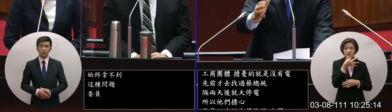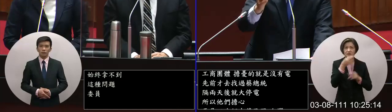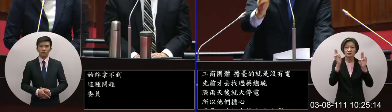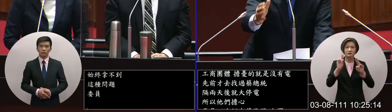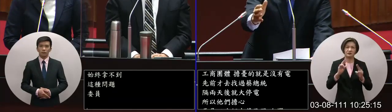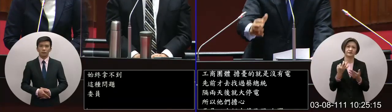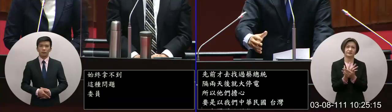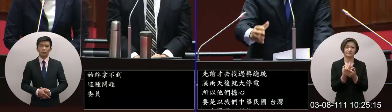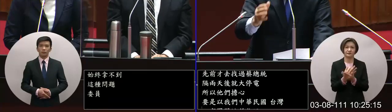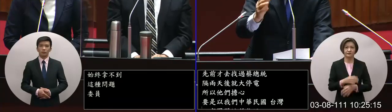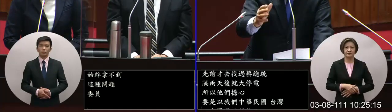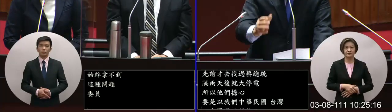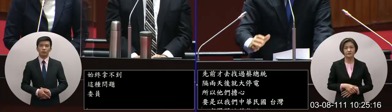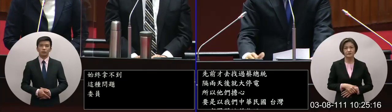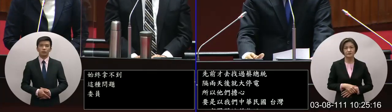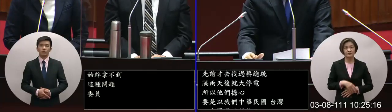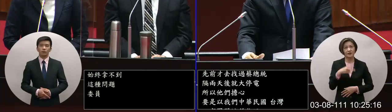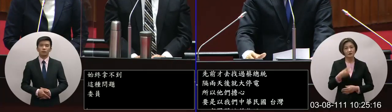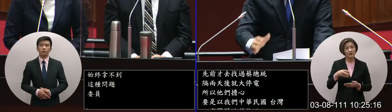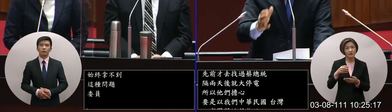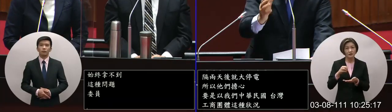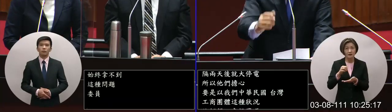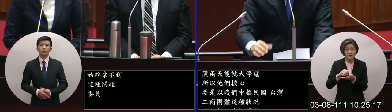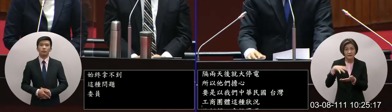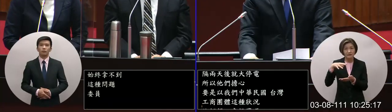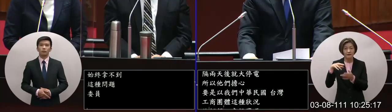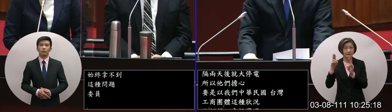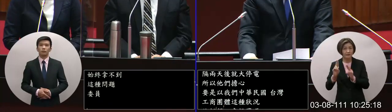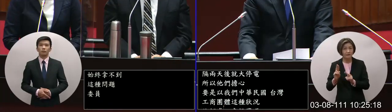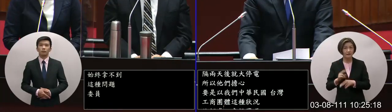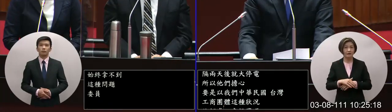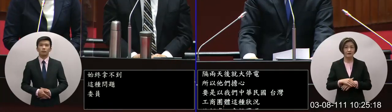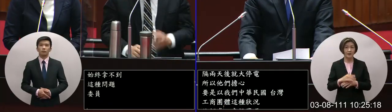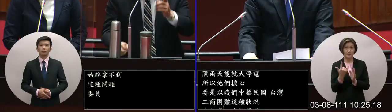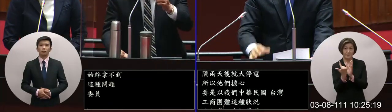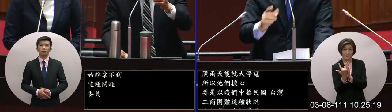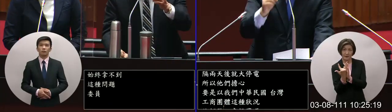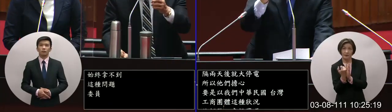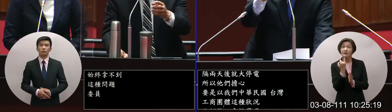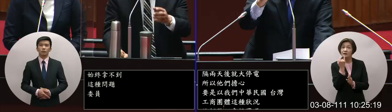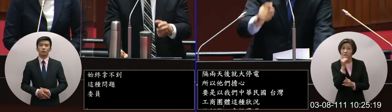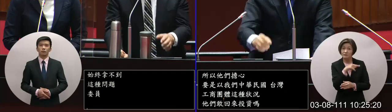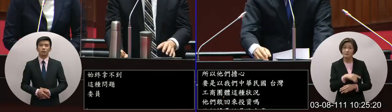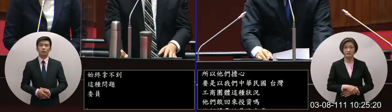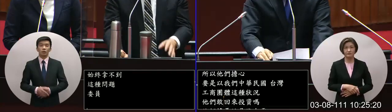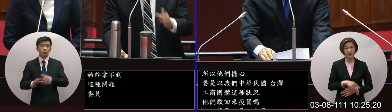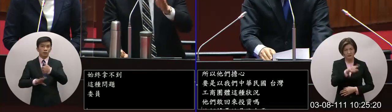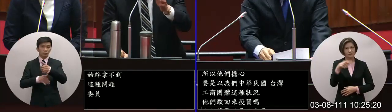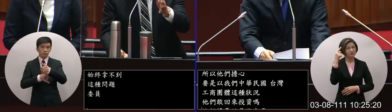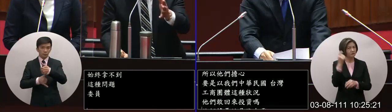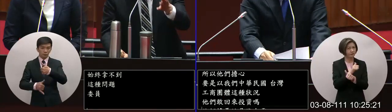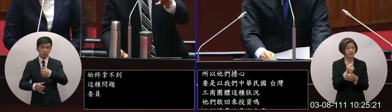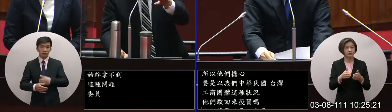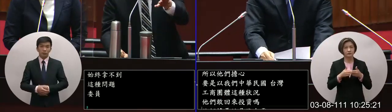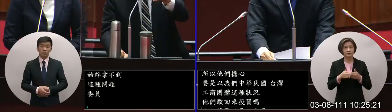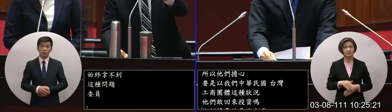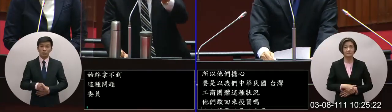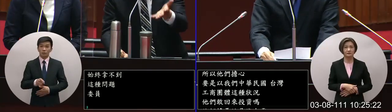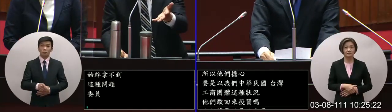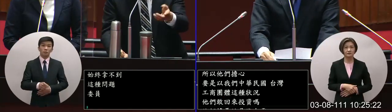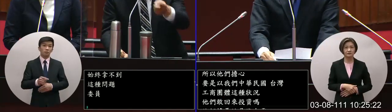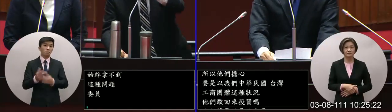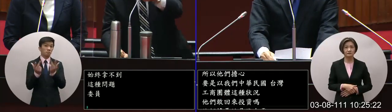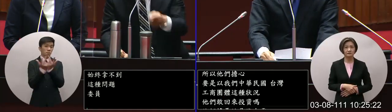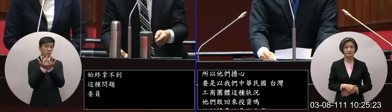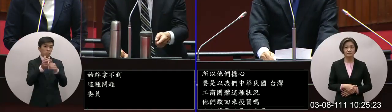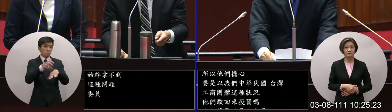说是不是用核能核电作为备用的系统？我认为应该要认真的考虑啊。 你跟侯友宜市长也